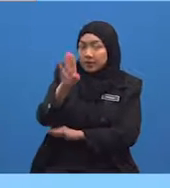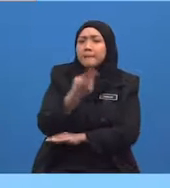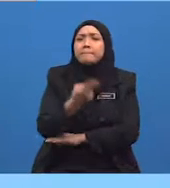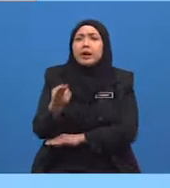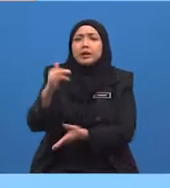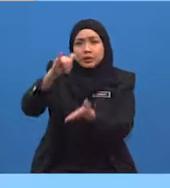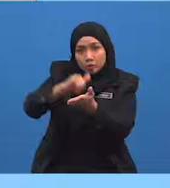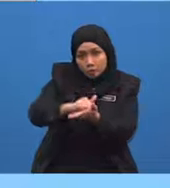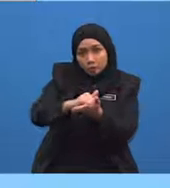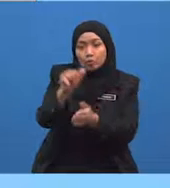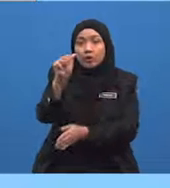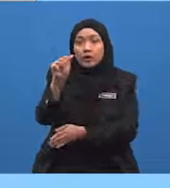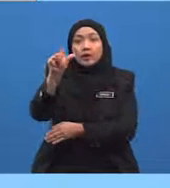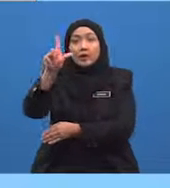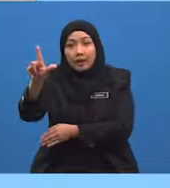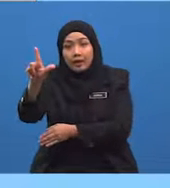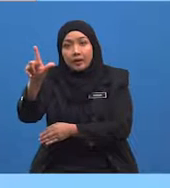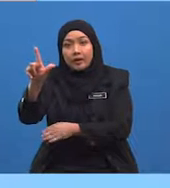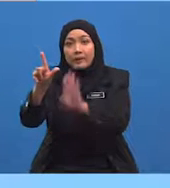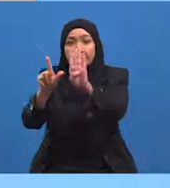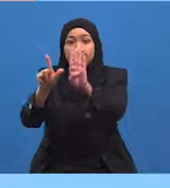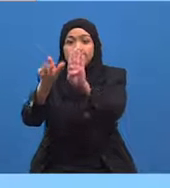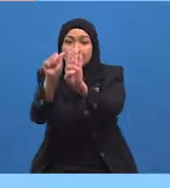ialah alkali iaitu Al.